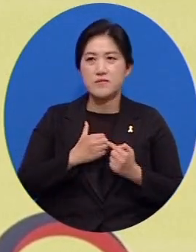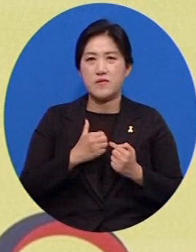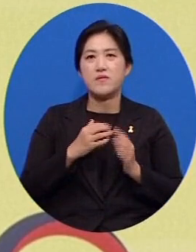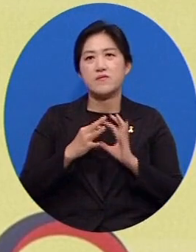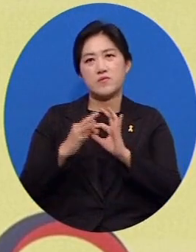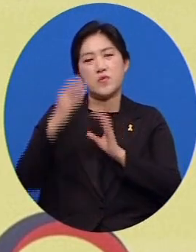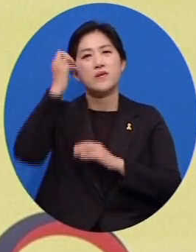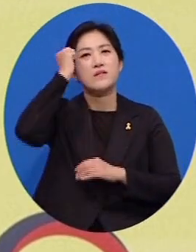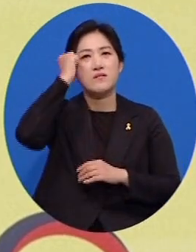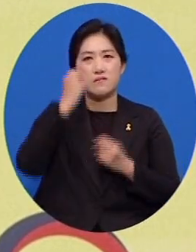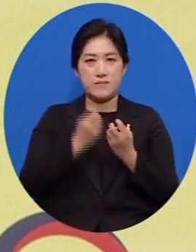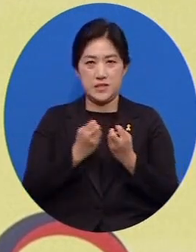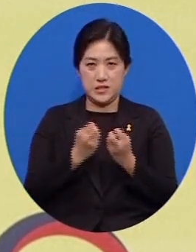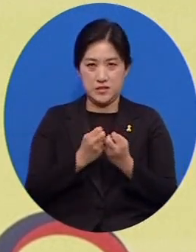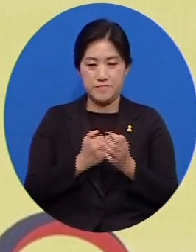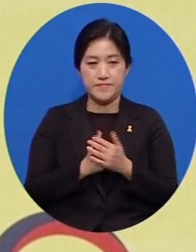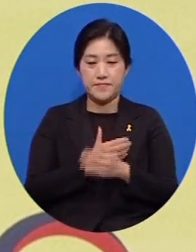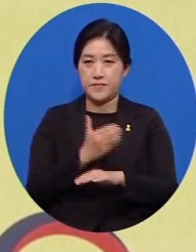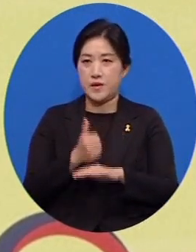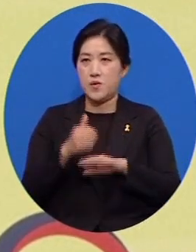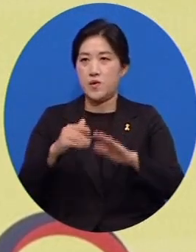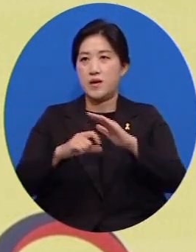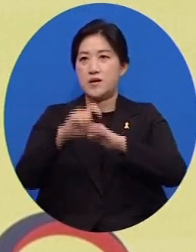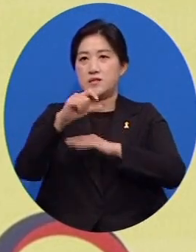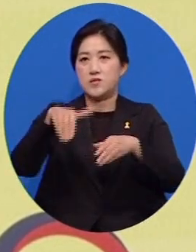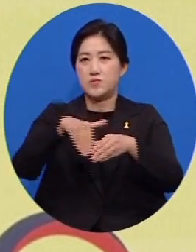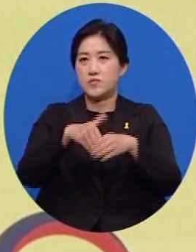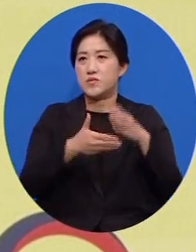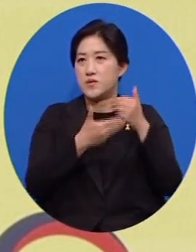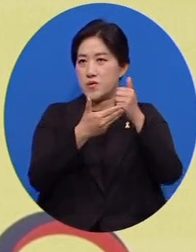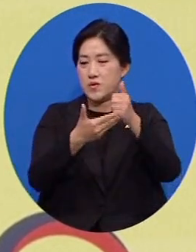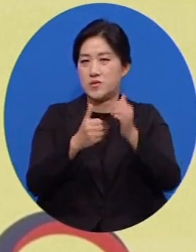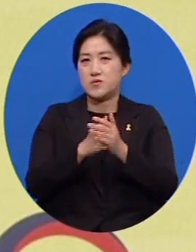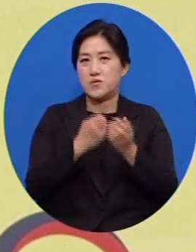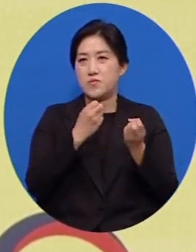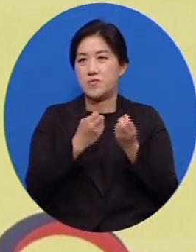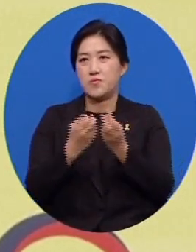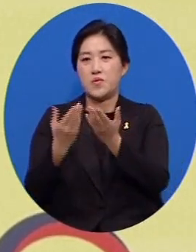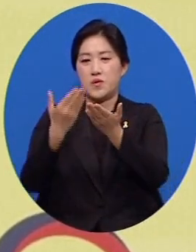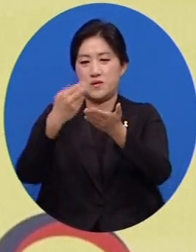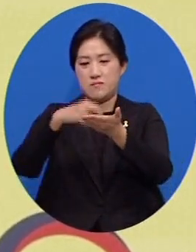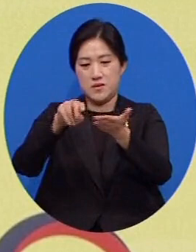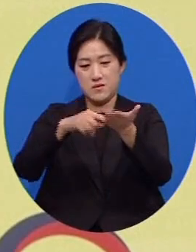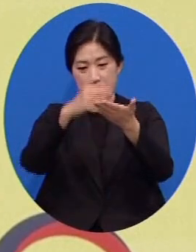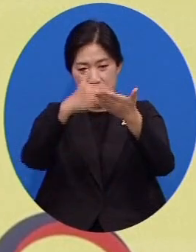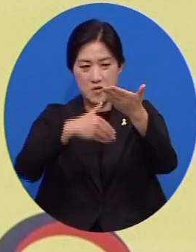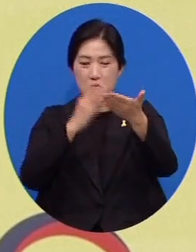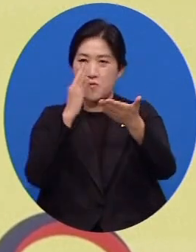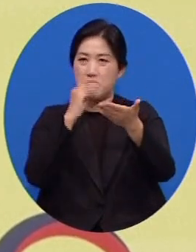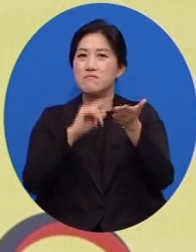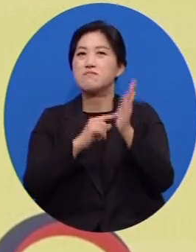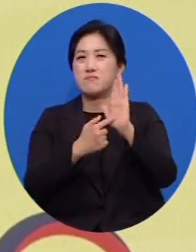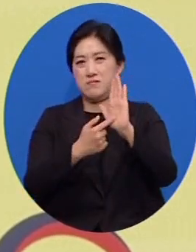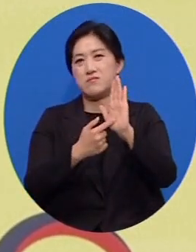기억입니다. 마지막으로 오늘 아침 문재인 대통령께서 보낸 메시지로